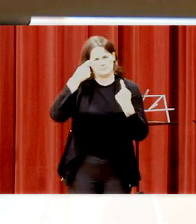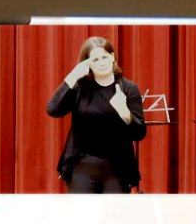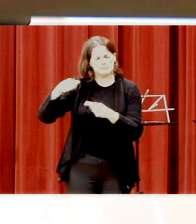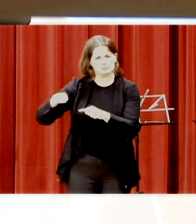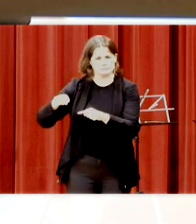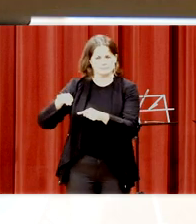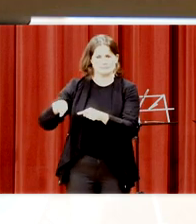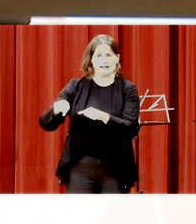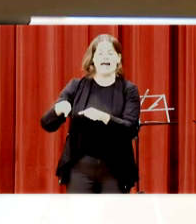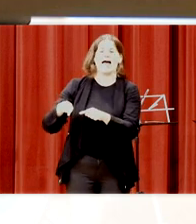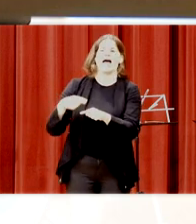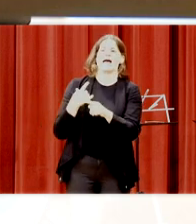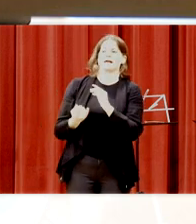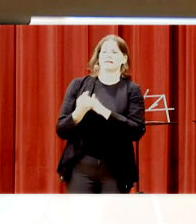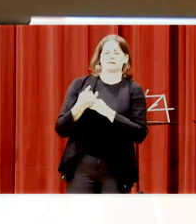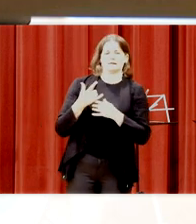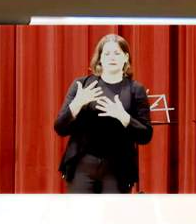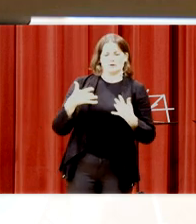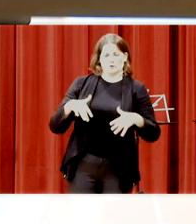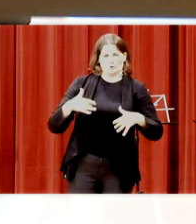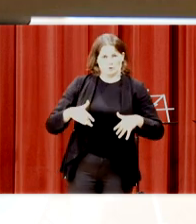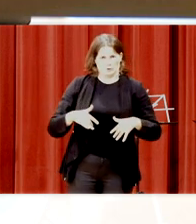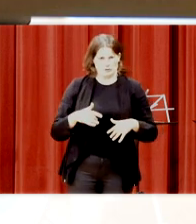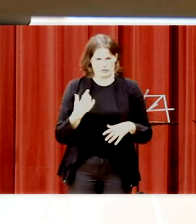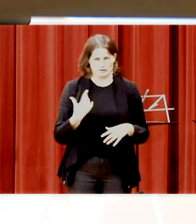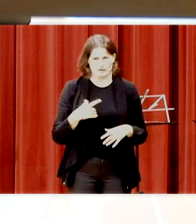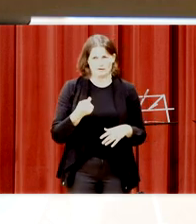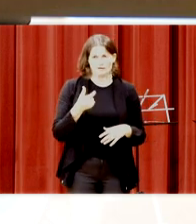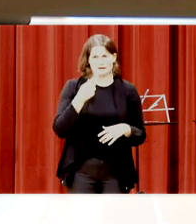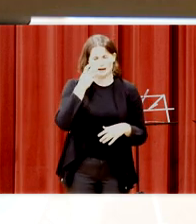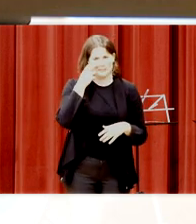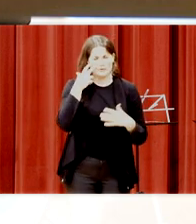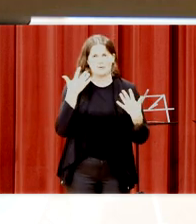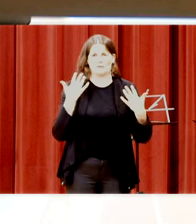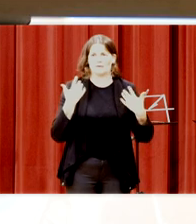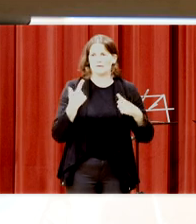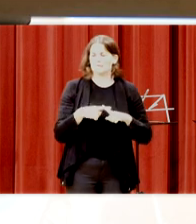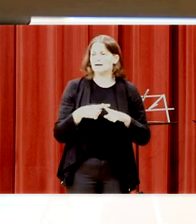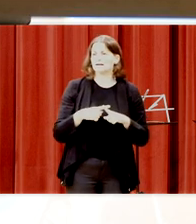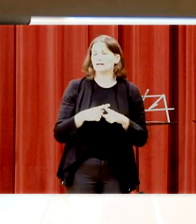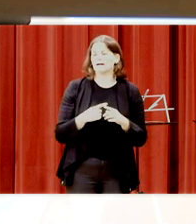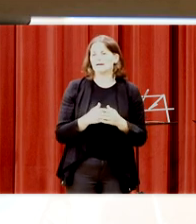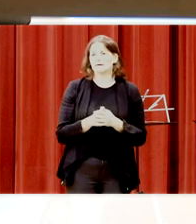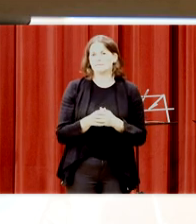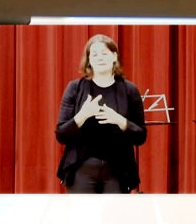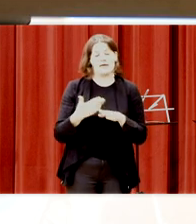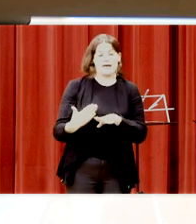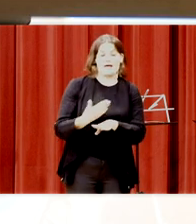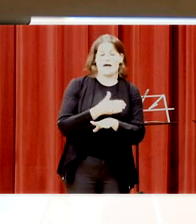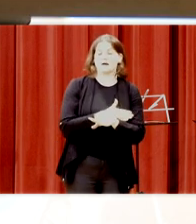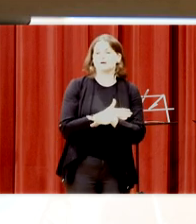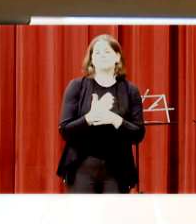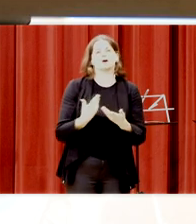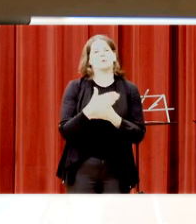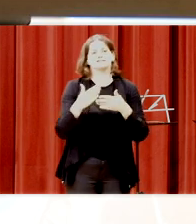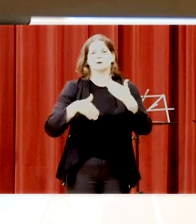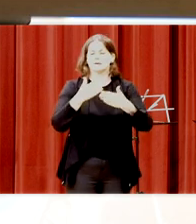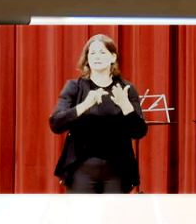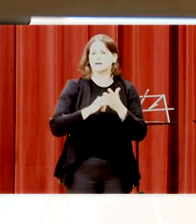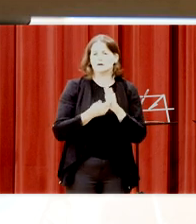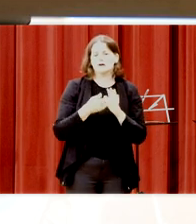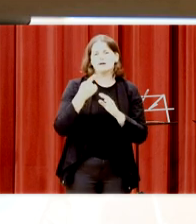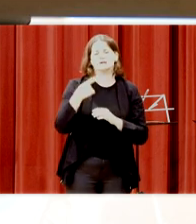abans era, no, qualsevol avanç tecnològic posava en perill llocs de treball d'altres, però és que ara posa la tecnologia també, perquè